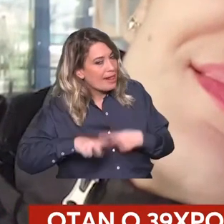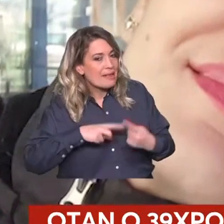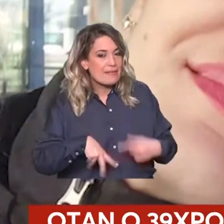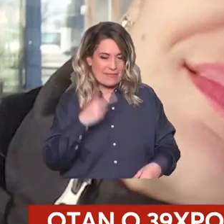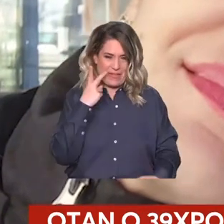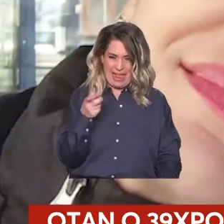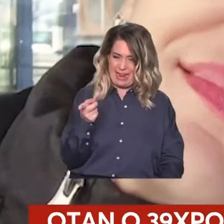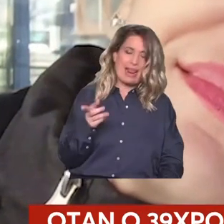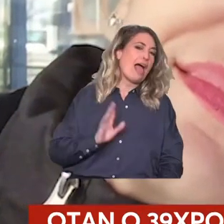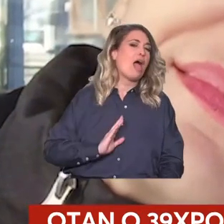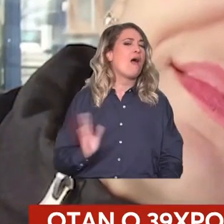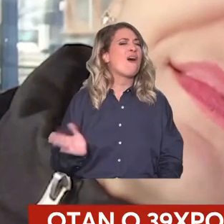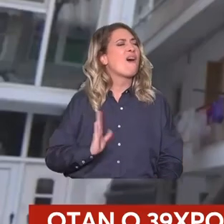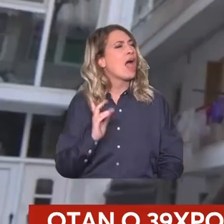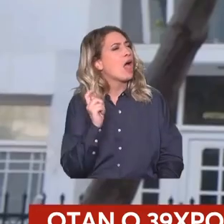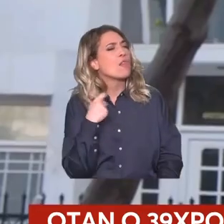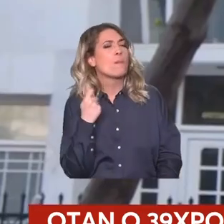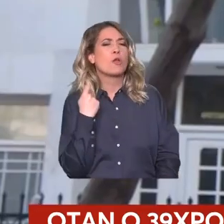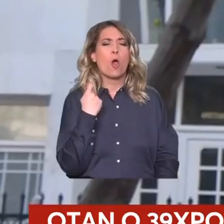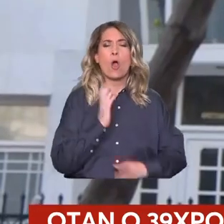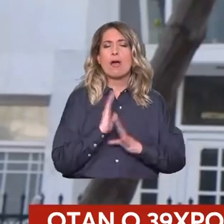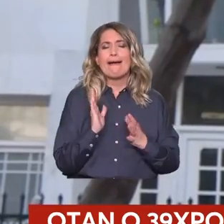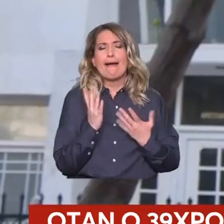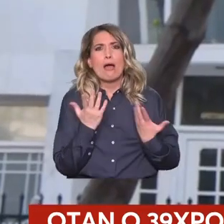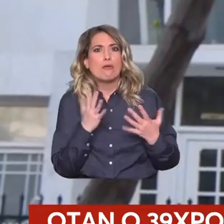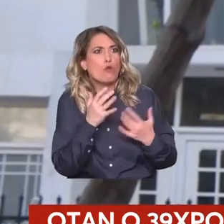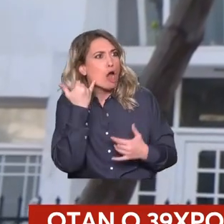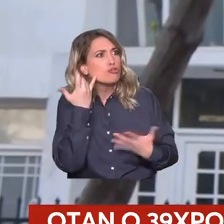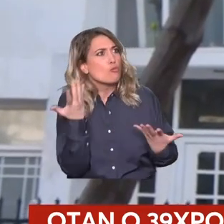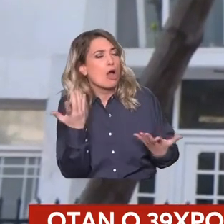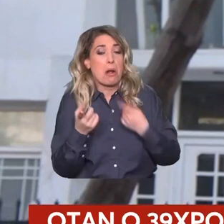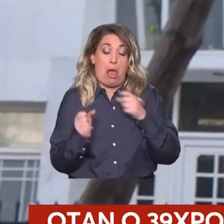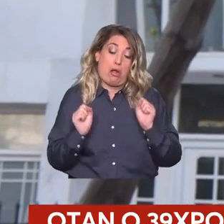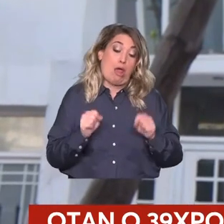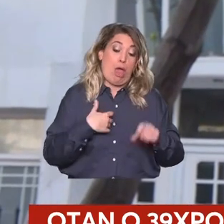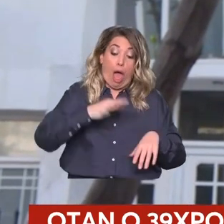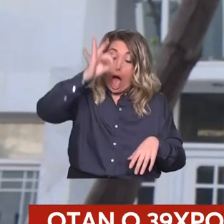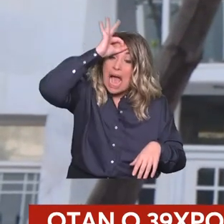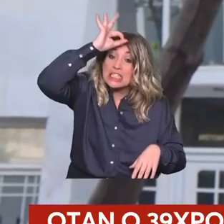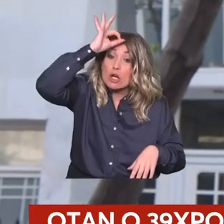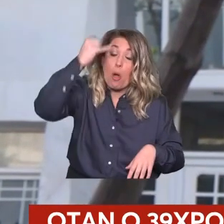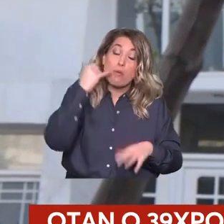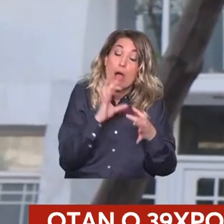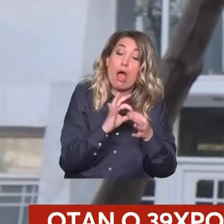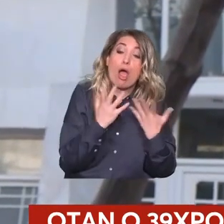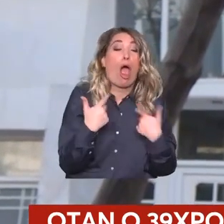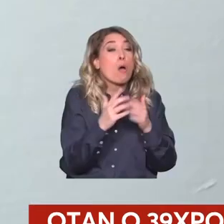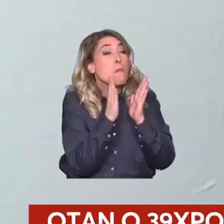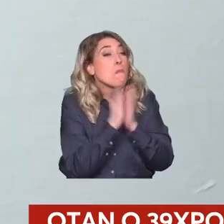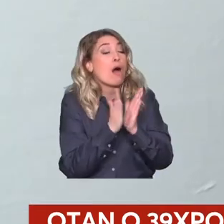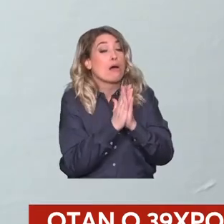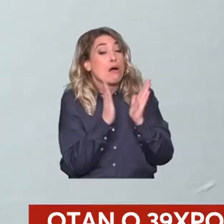και συνεργαζόταν άψογα με τις αρχές. Επικοινωνώ εγώ ίδιος με την αστυνομία. Τους παρακαλώ μέχρι και την Τετάρτη το